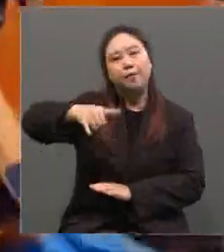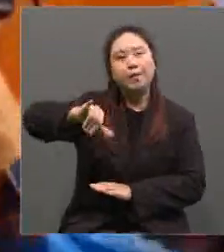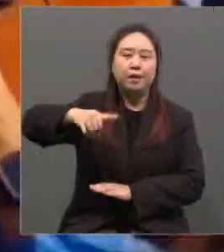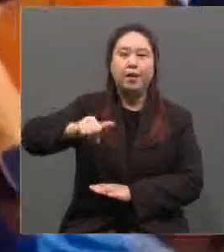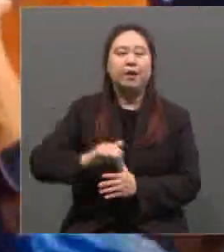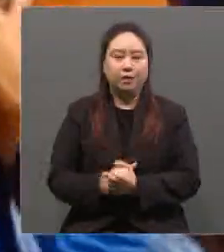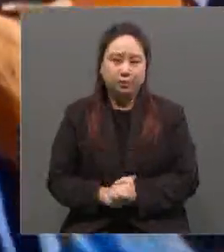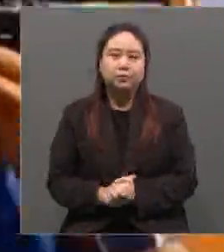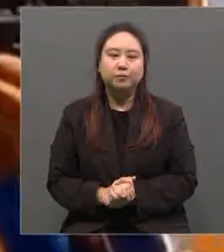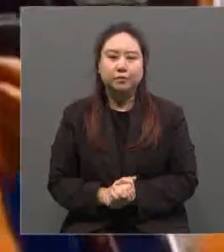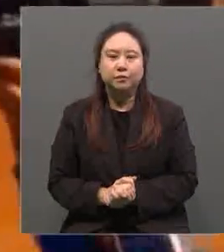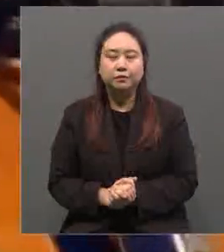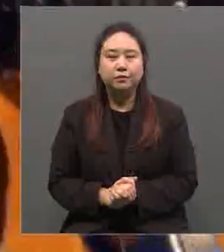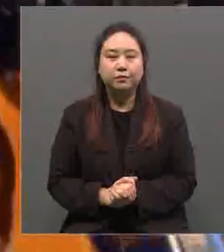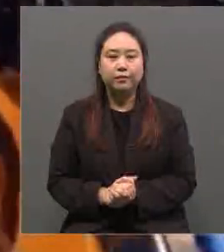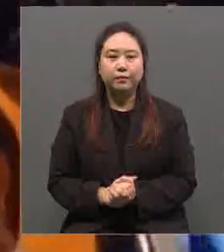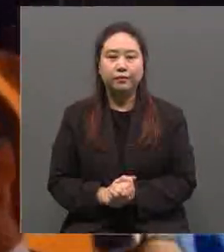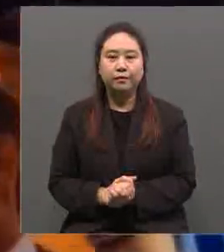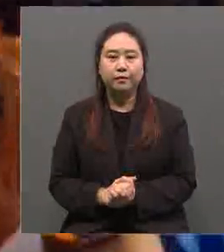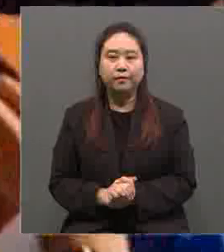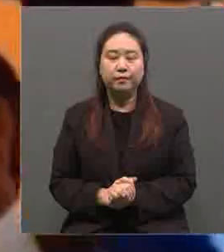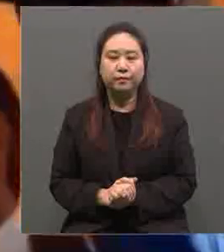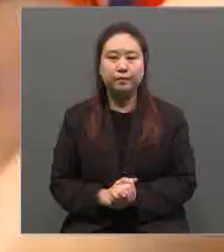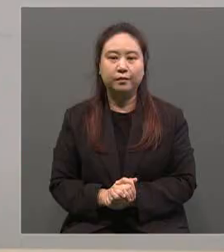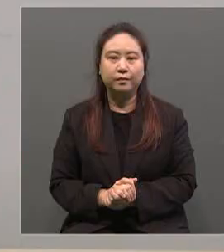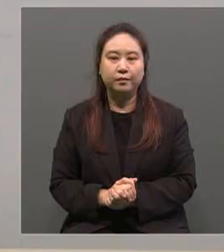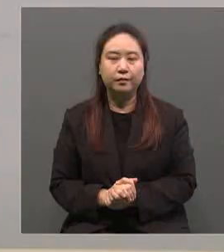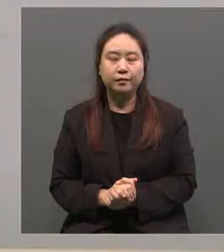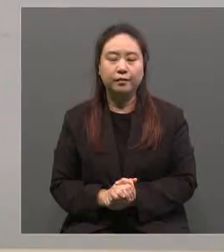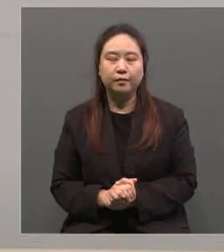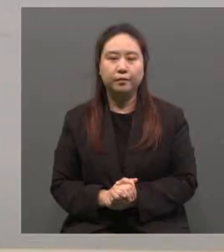การเซอร์ไพรส์เกิดขึ้นก็เป็นไปได้ครับ